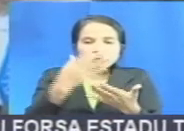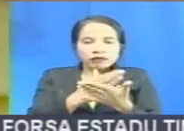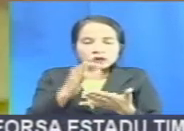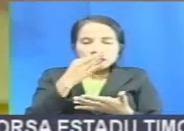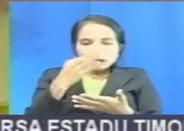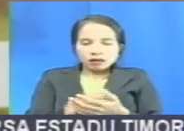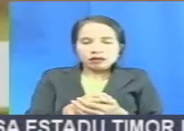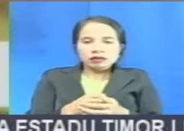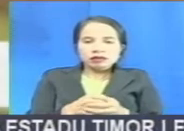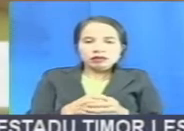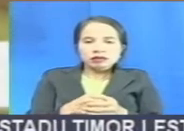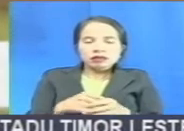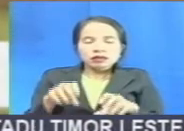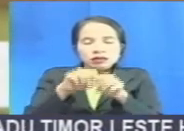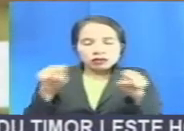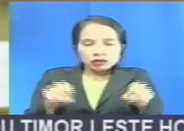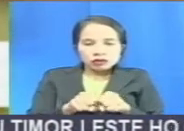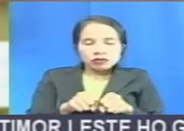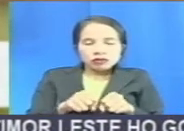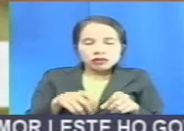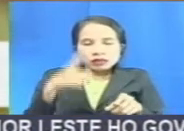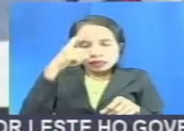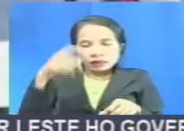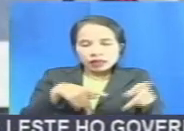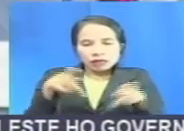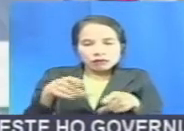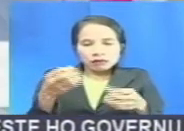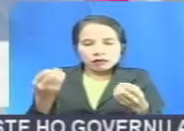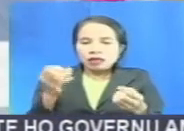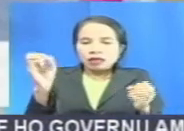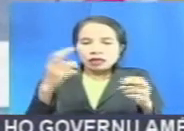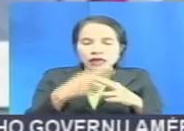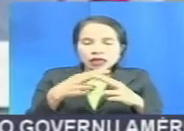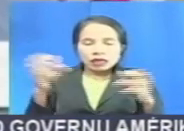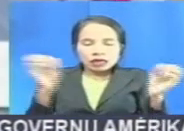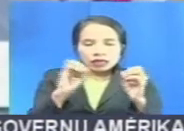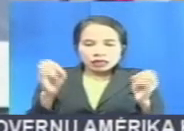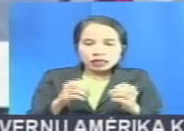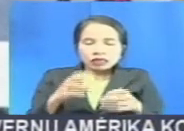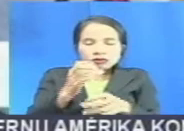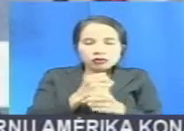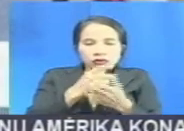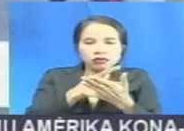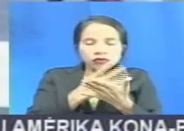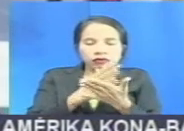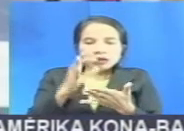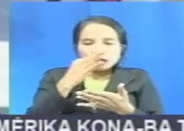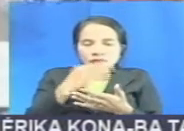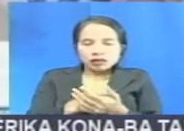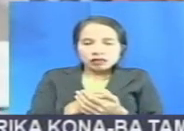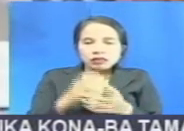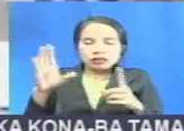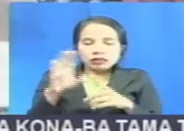suku akadiruhon tamba cidadão Balung narang laiha lista atu simu sesta bazika. Relaciona ho problema ne chefe do suku